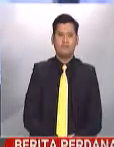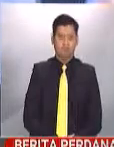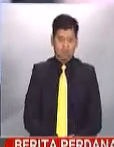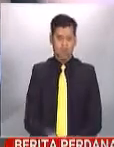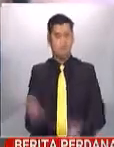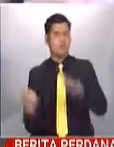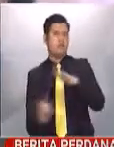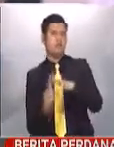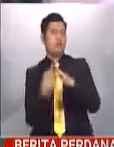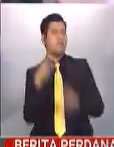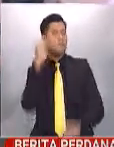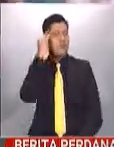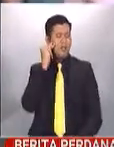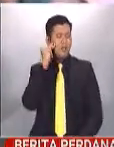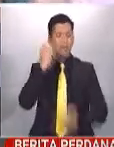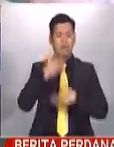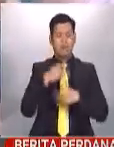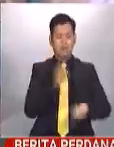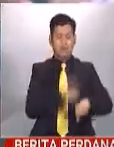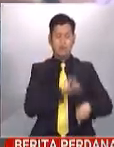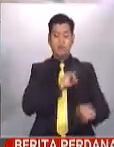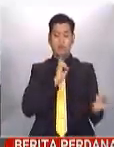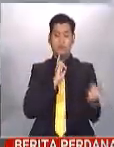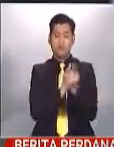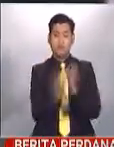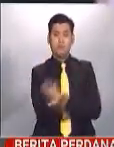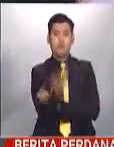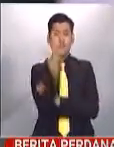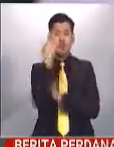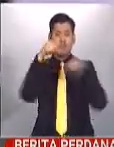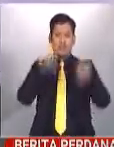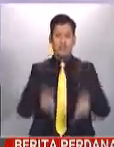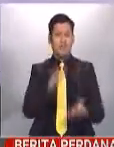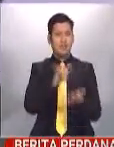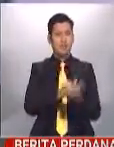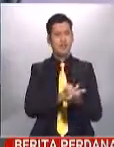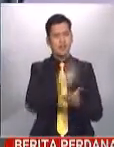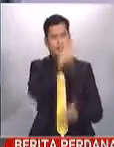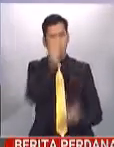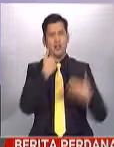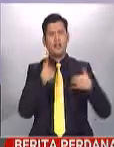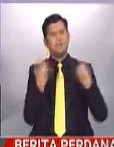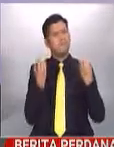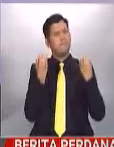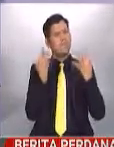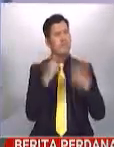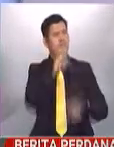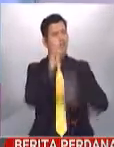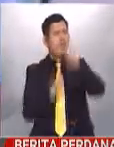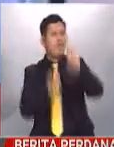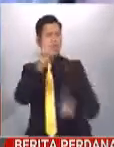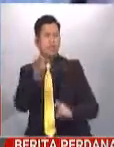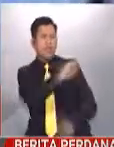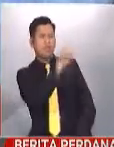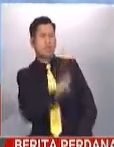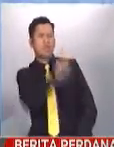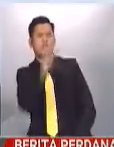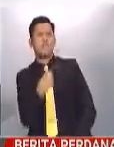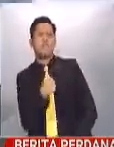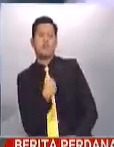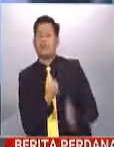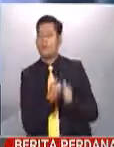Dibangkitkan oleh Tun semasa saya jumpa dia pagi ini. Itu hanya kerana ada banyak press yang tanya saya. So ikut statement saya